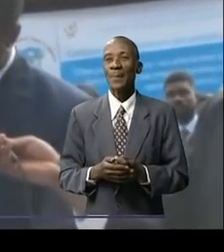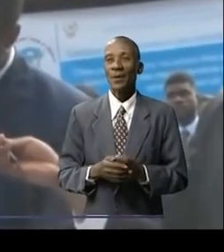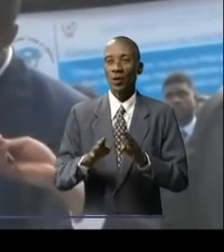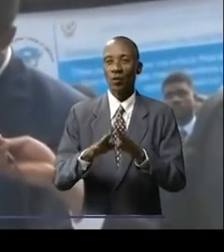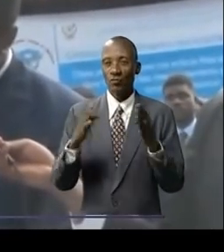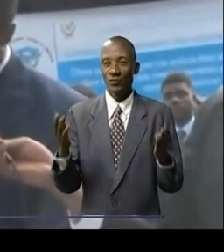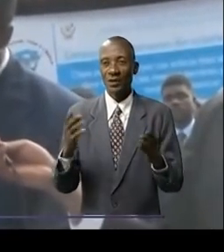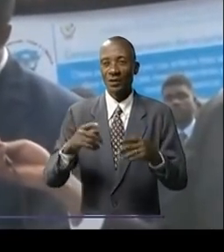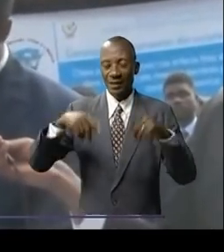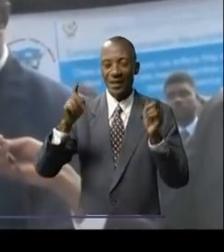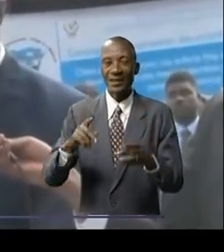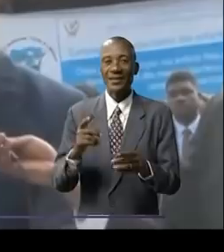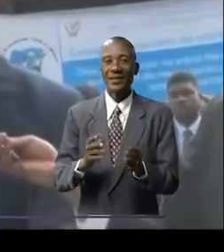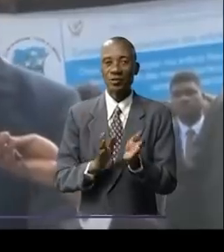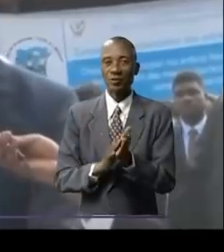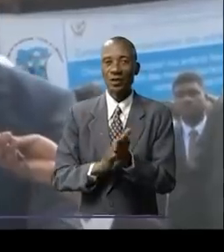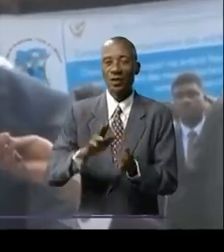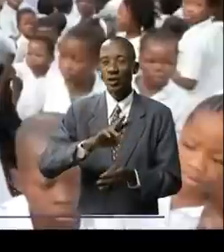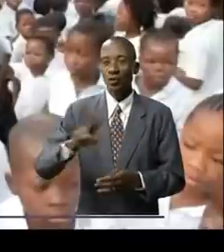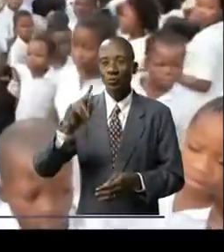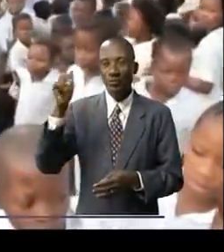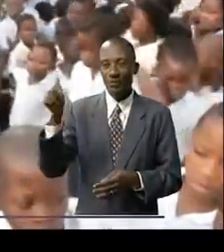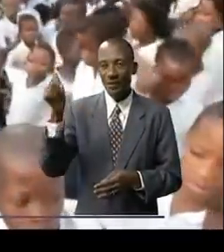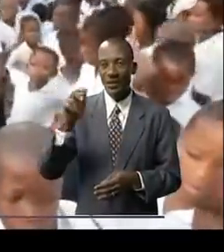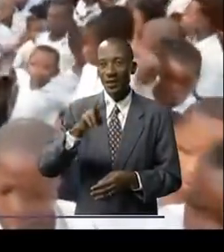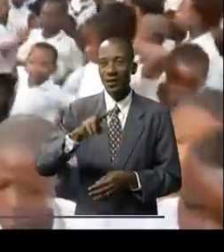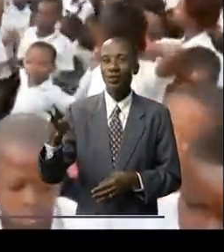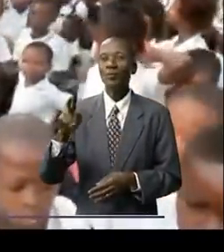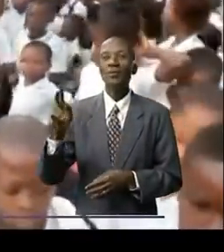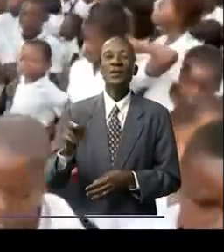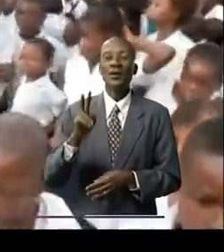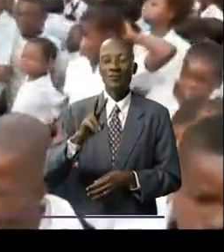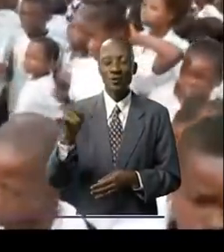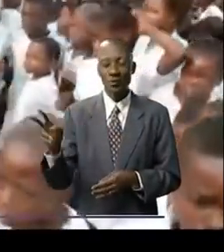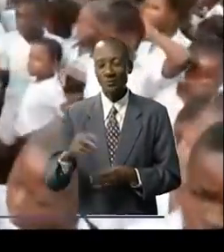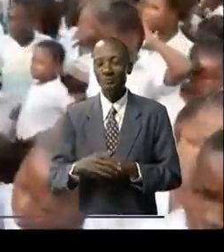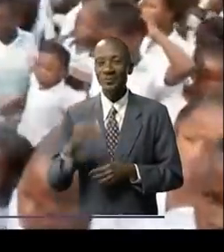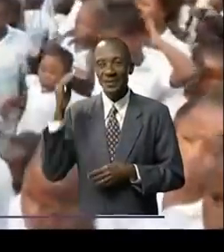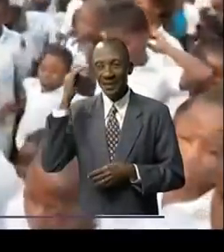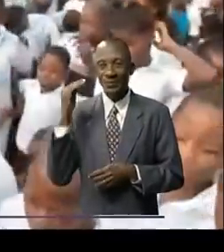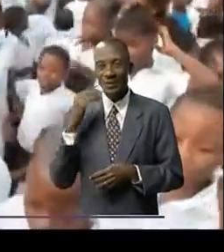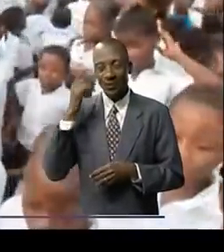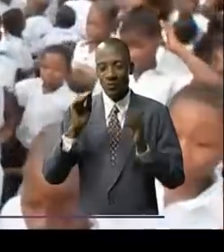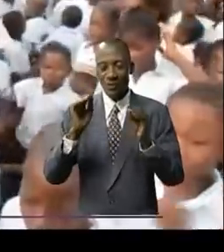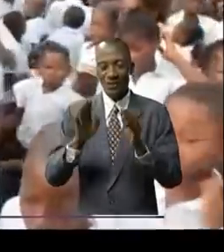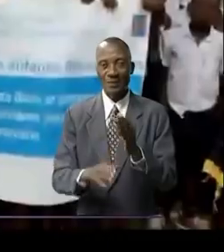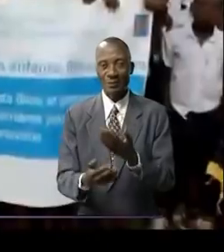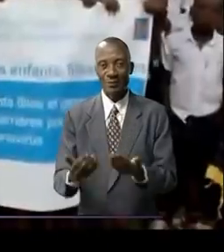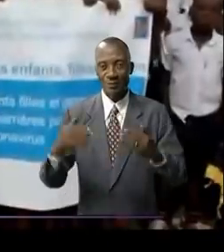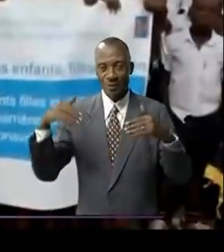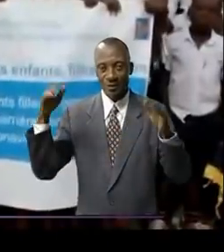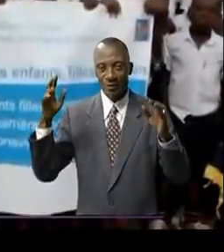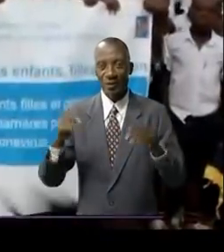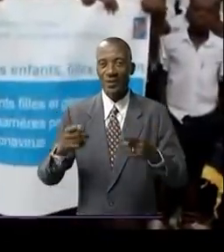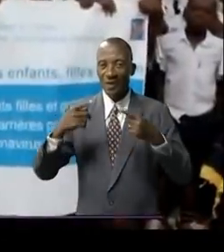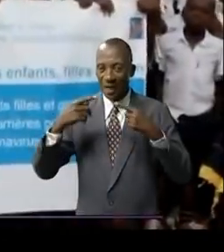2021-2022 et je souhaite bon travail. C'est en ces termes que le ministre de l'EPST, Tony Mwamba Kazadi, a lancé